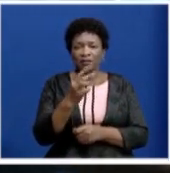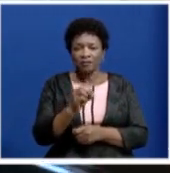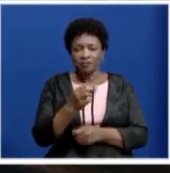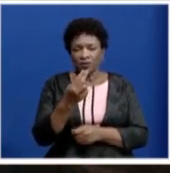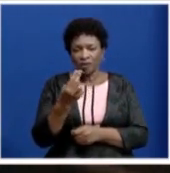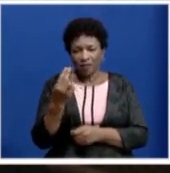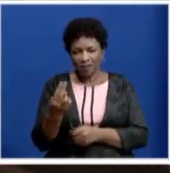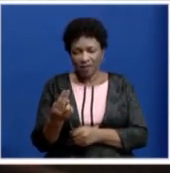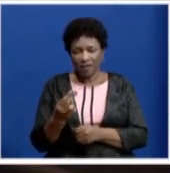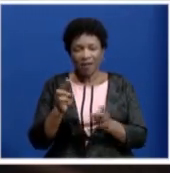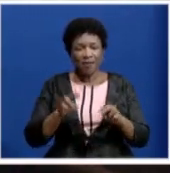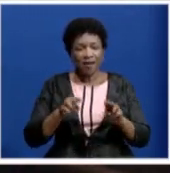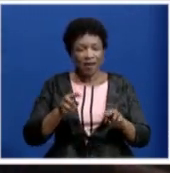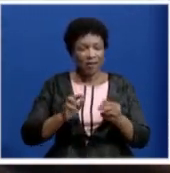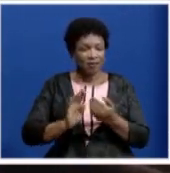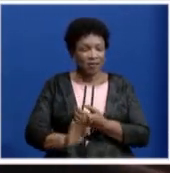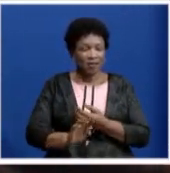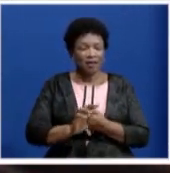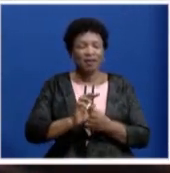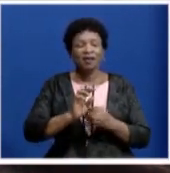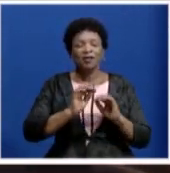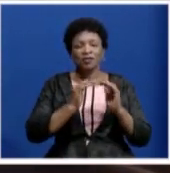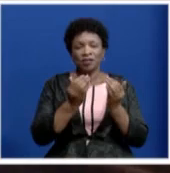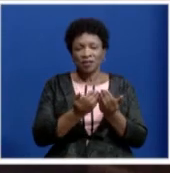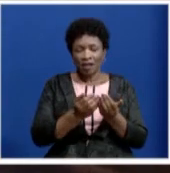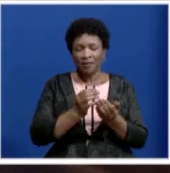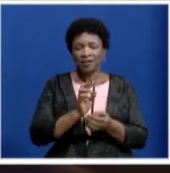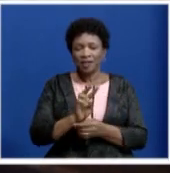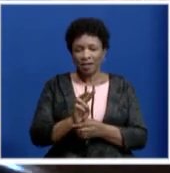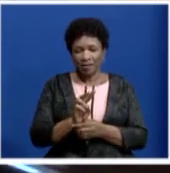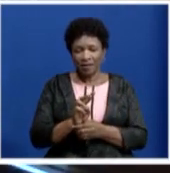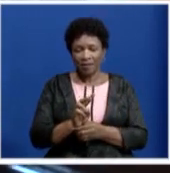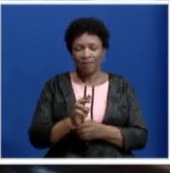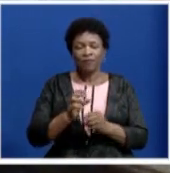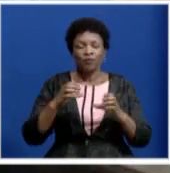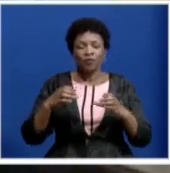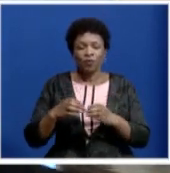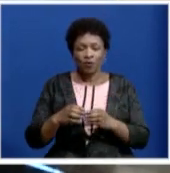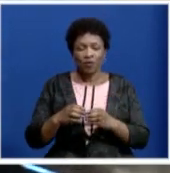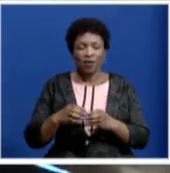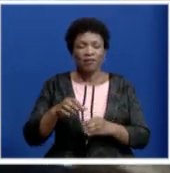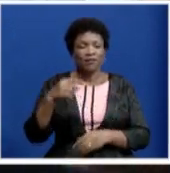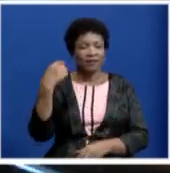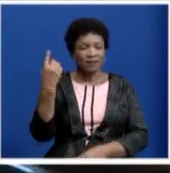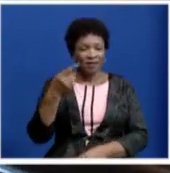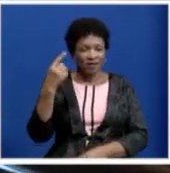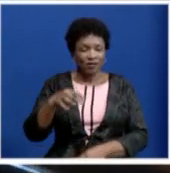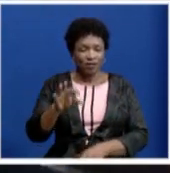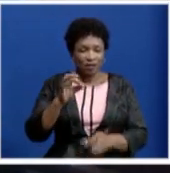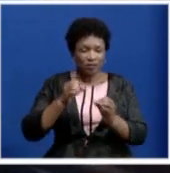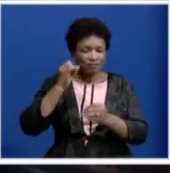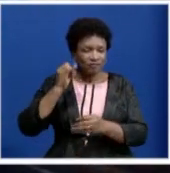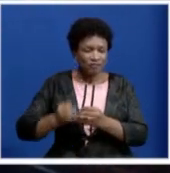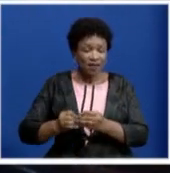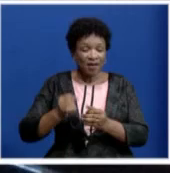mahakam hapo dhi ya chema mwan mkuu wa serali tume ya taifa ya uzi waking uzi wa baraza kuu la